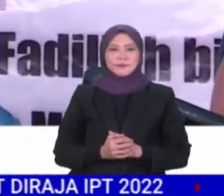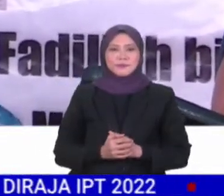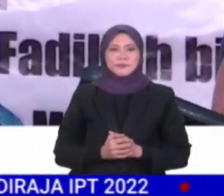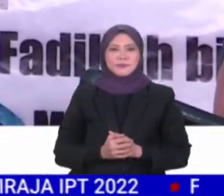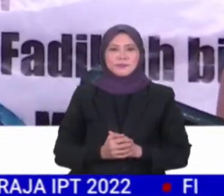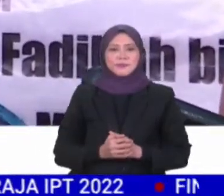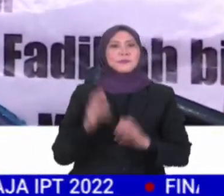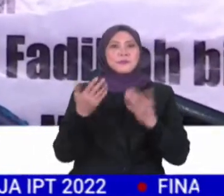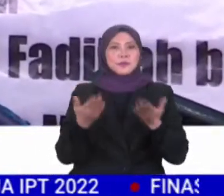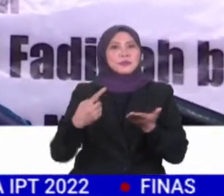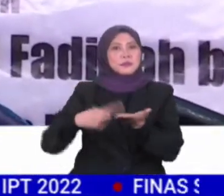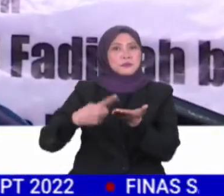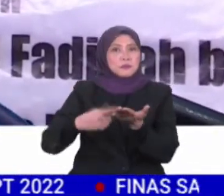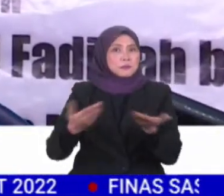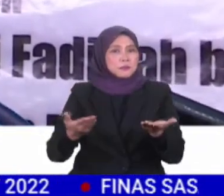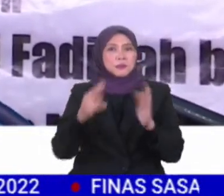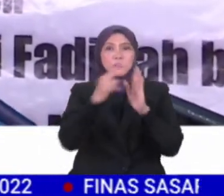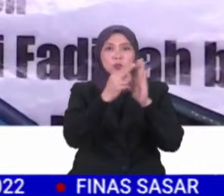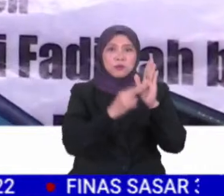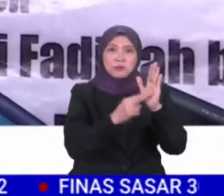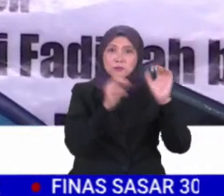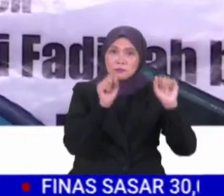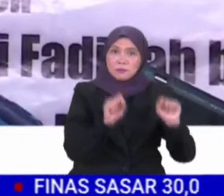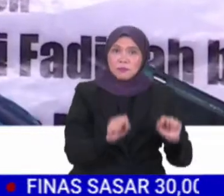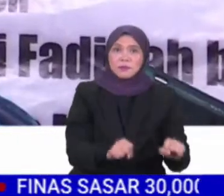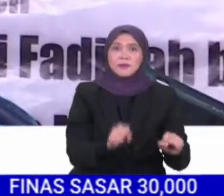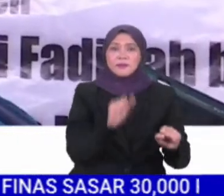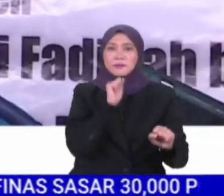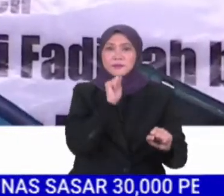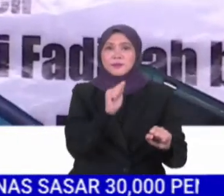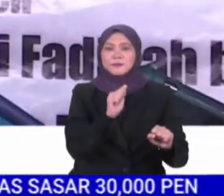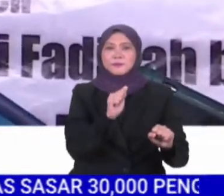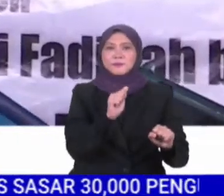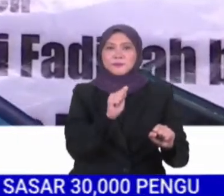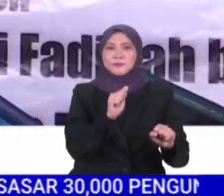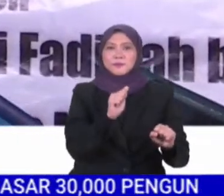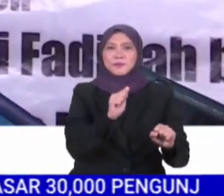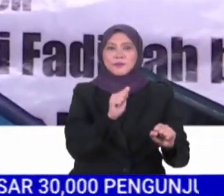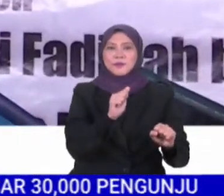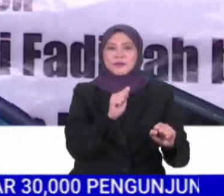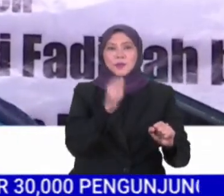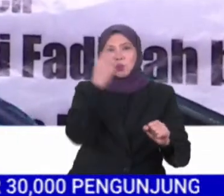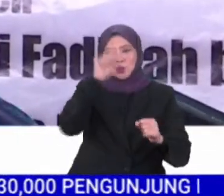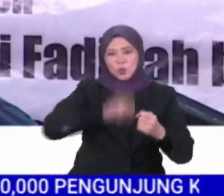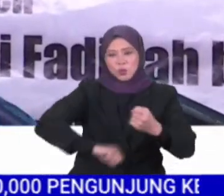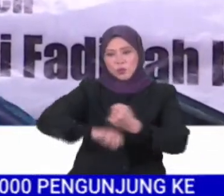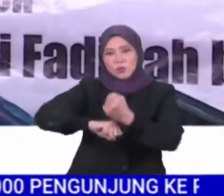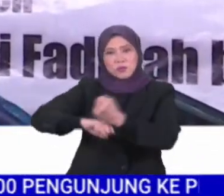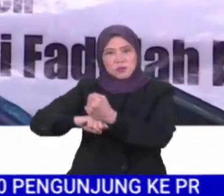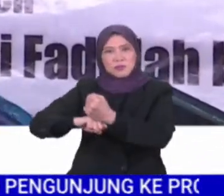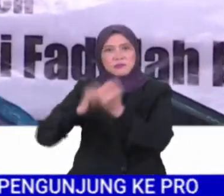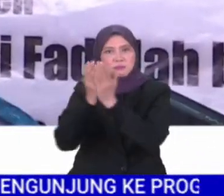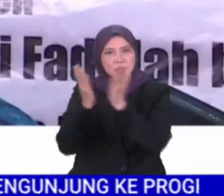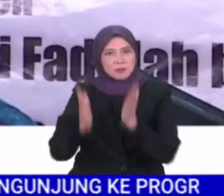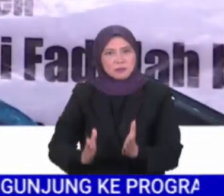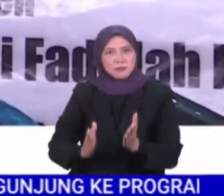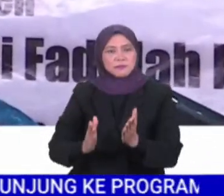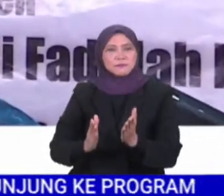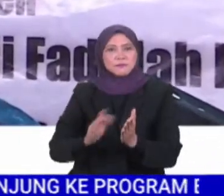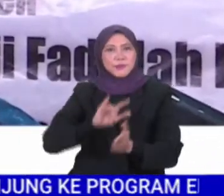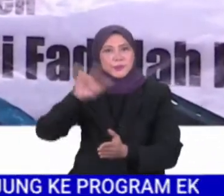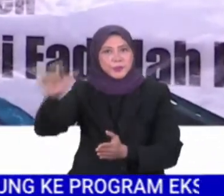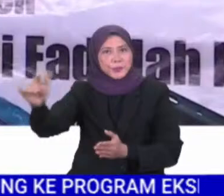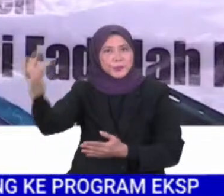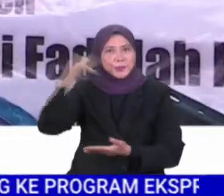eee sama aja boleh atau tidak kalau kita anak membiayai dan sebagainya sebab